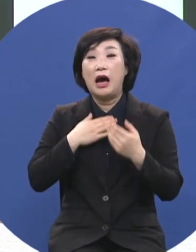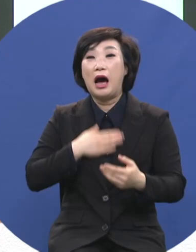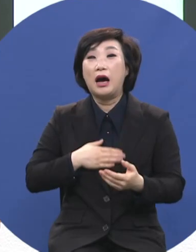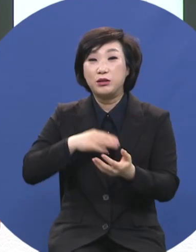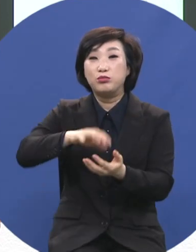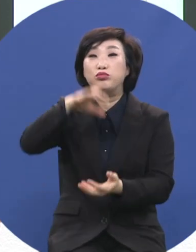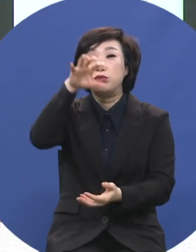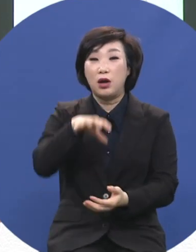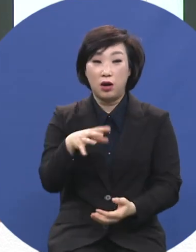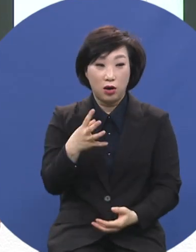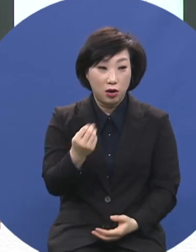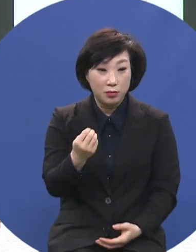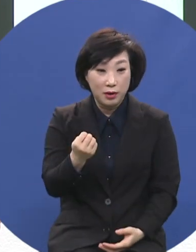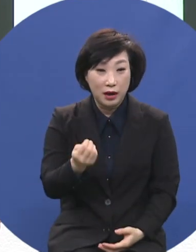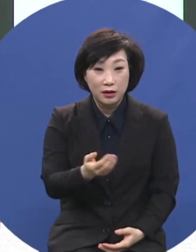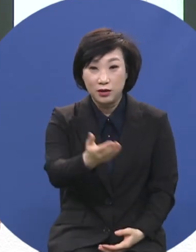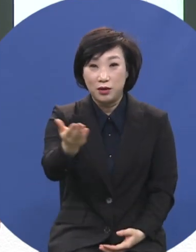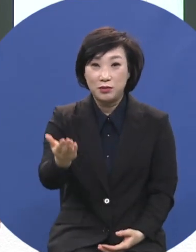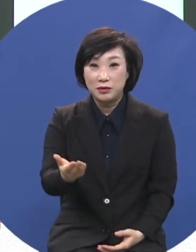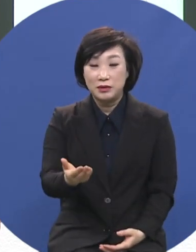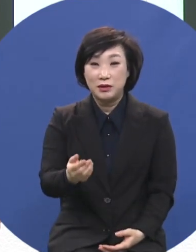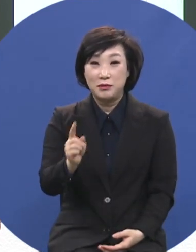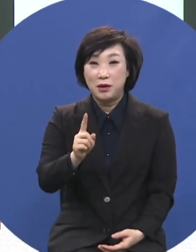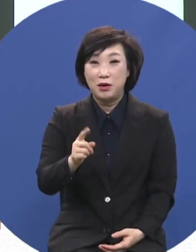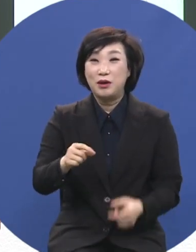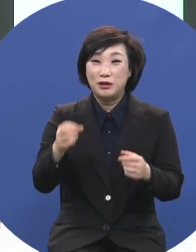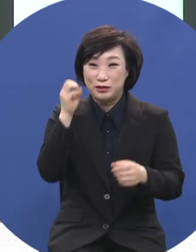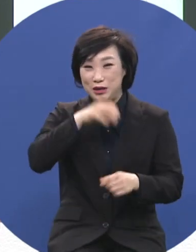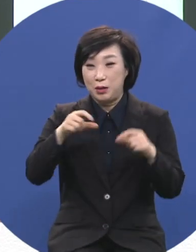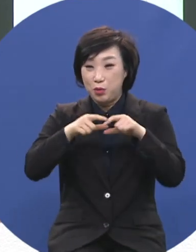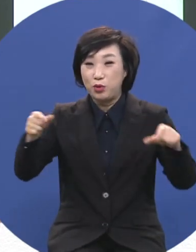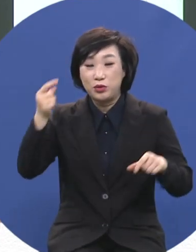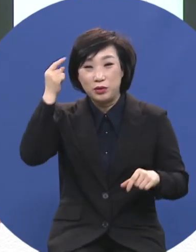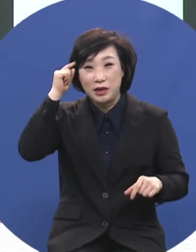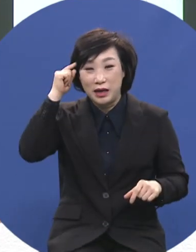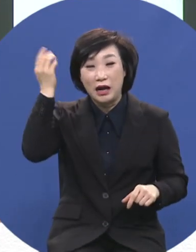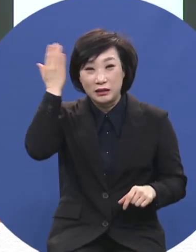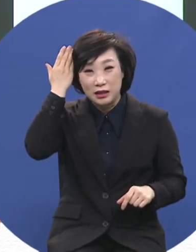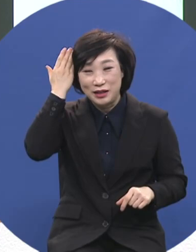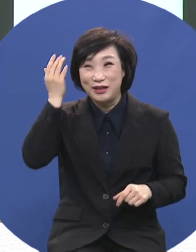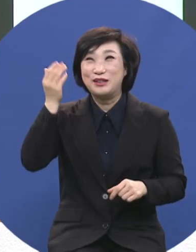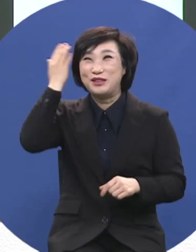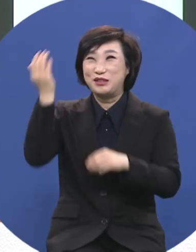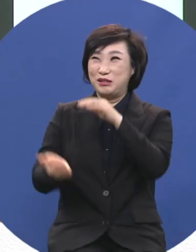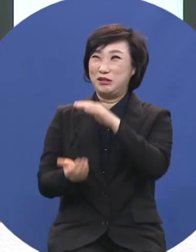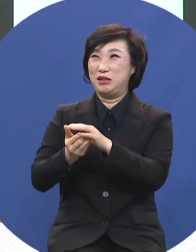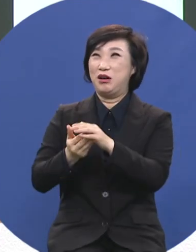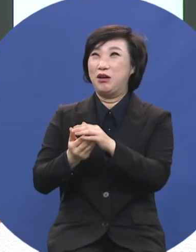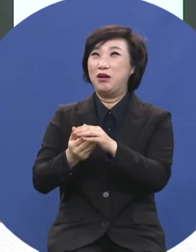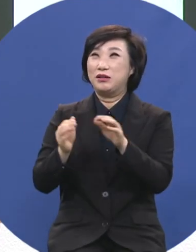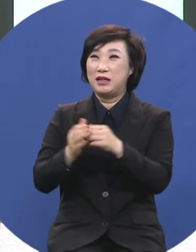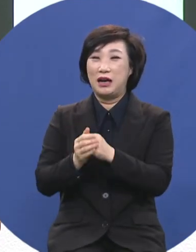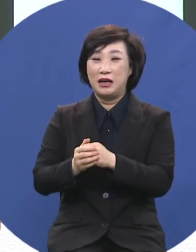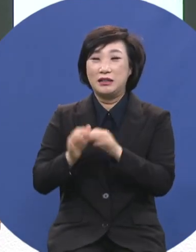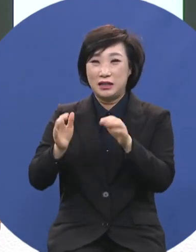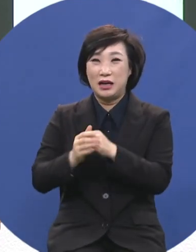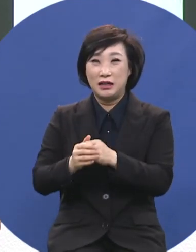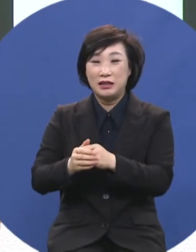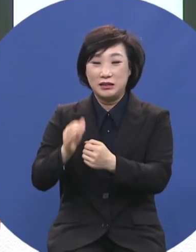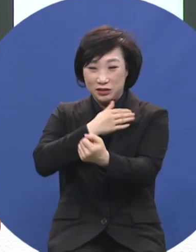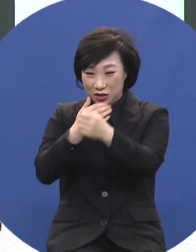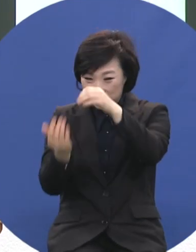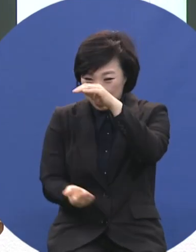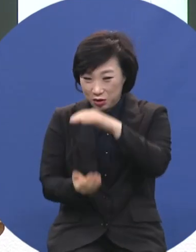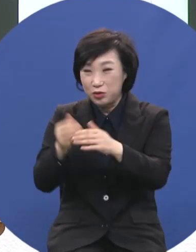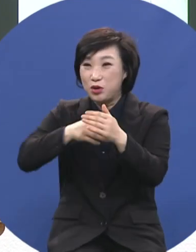알고 있느냐. 그냥 상식적으로 전지하신 분, 전능하신 분, 그분은